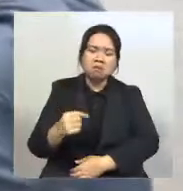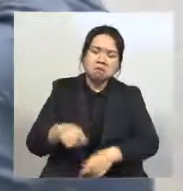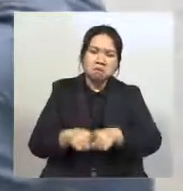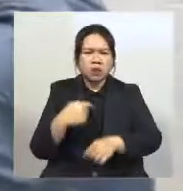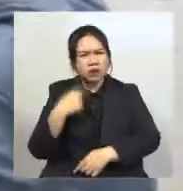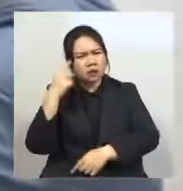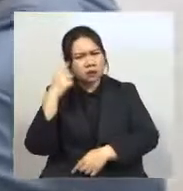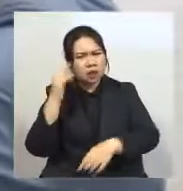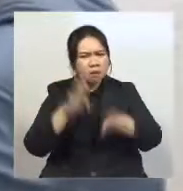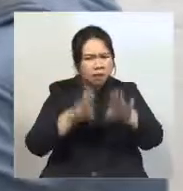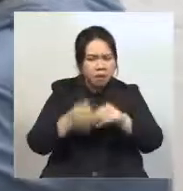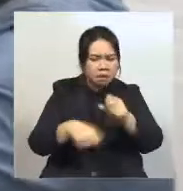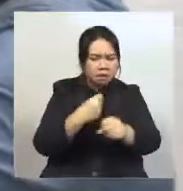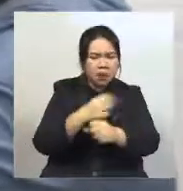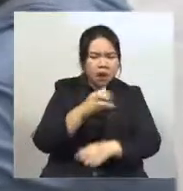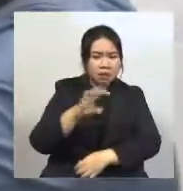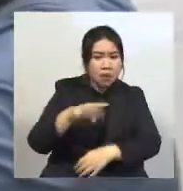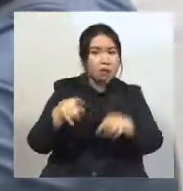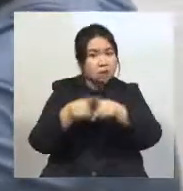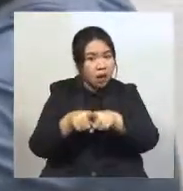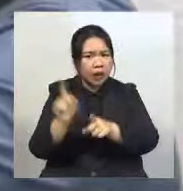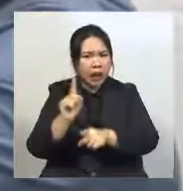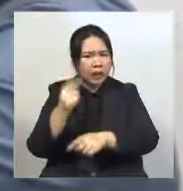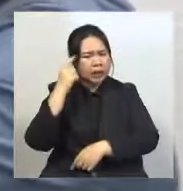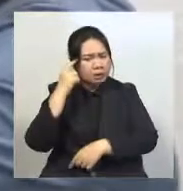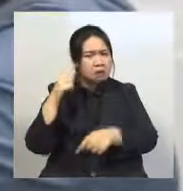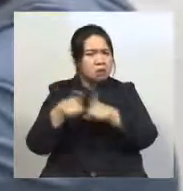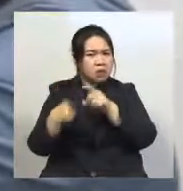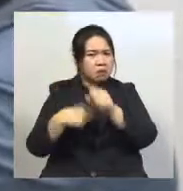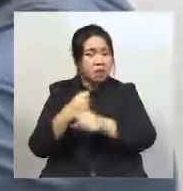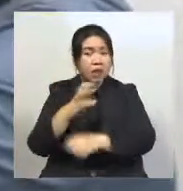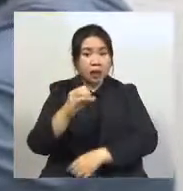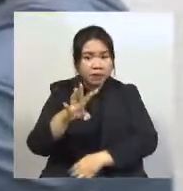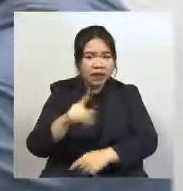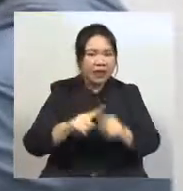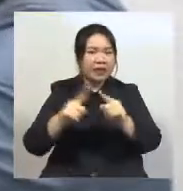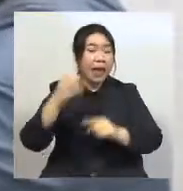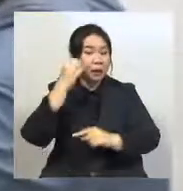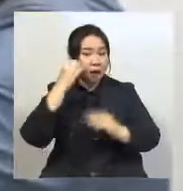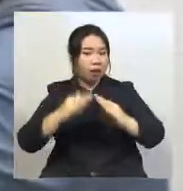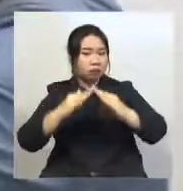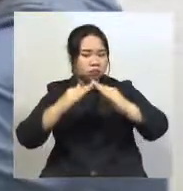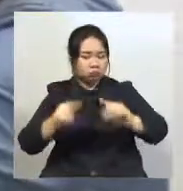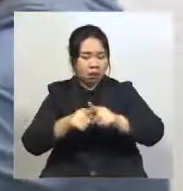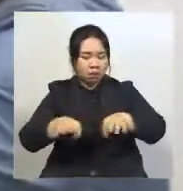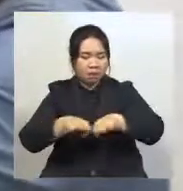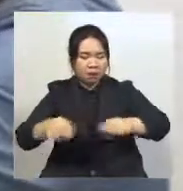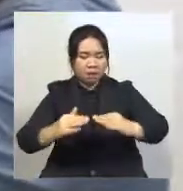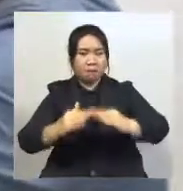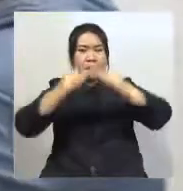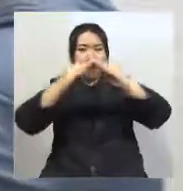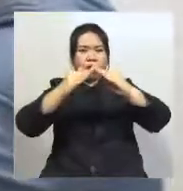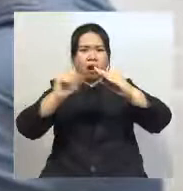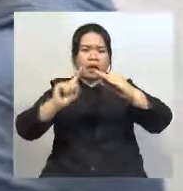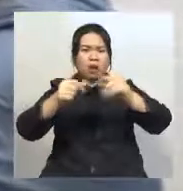ามันจะเท่า54เขาพูดกันนะมันจะเท่า54ทีนี้บ้านคนที่อยู่สูงเขาก็ไม่เขาก็ซับแ